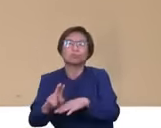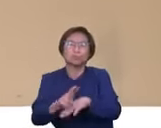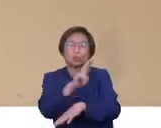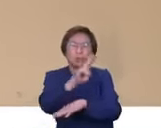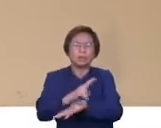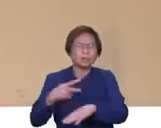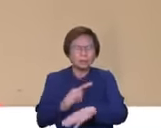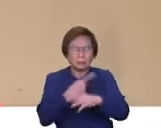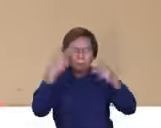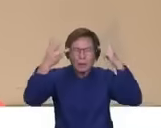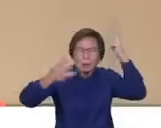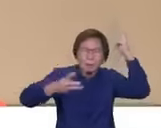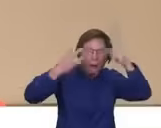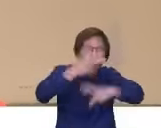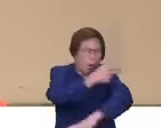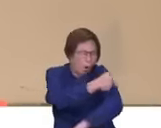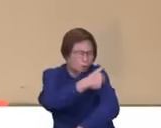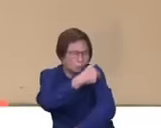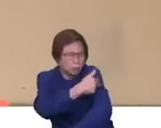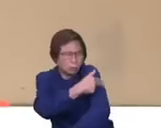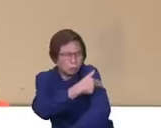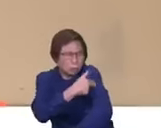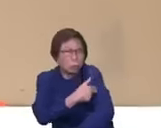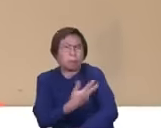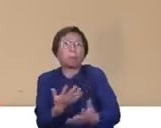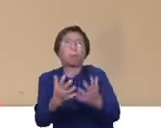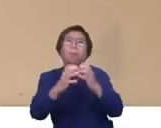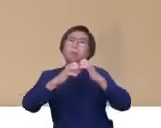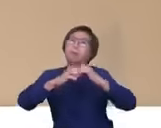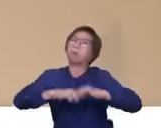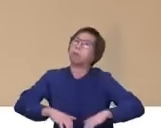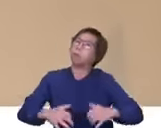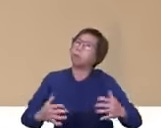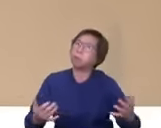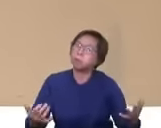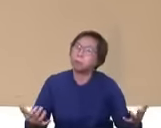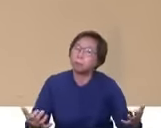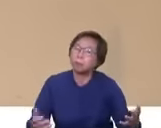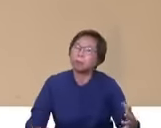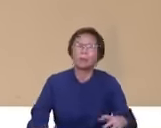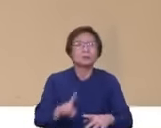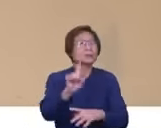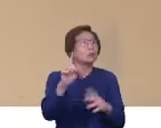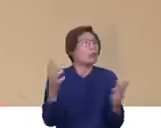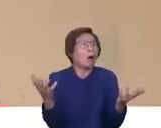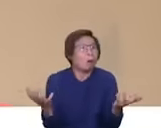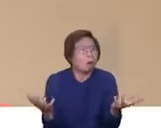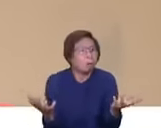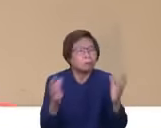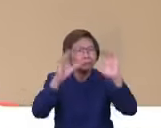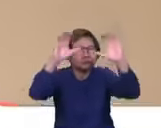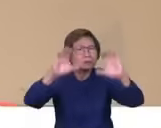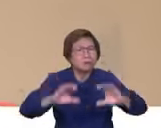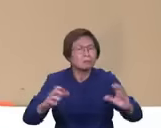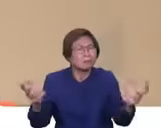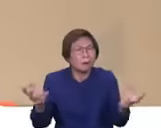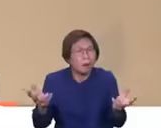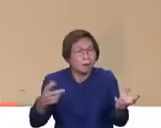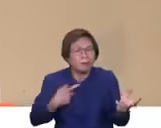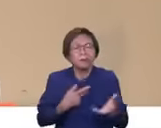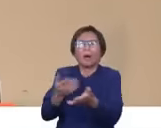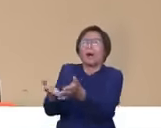facility kita Hospital juga kita ke ternak ataupun saja jadi satu-satunya calon iyalah kita